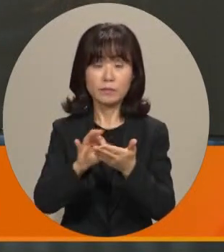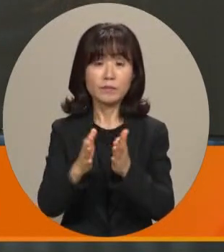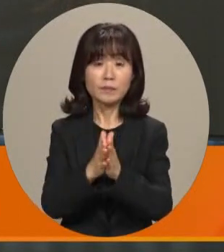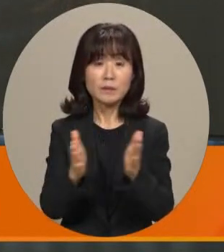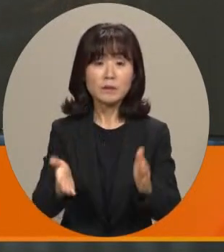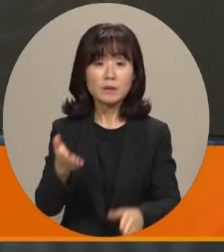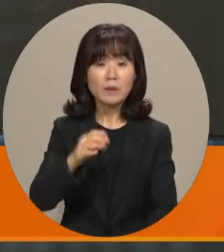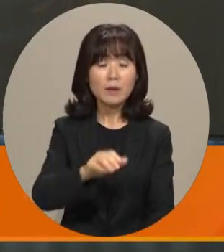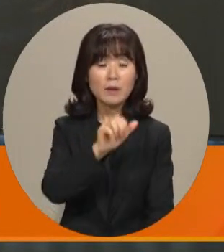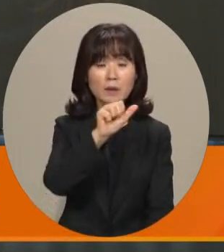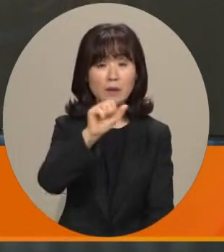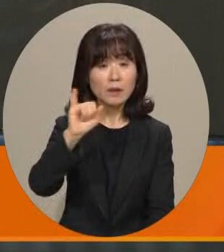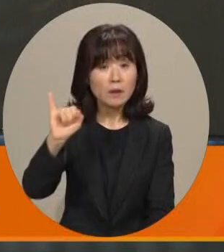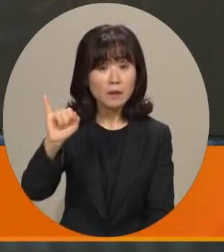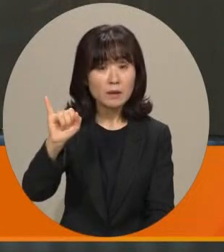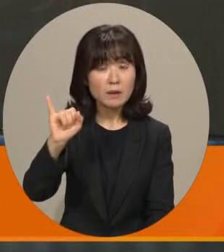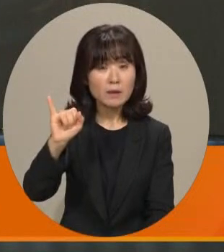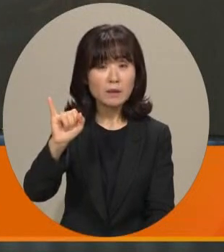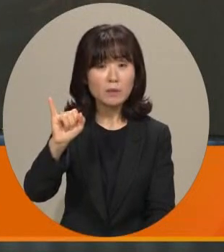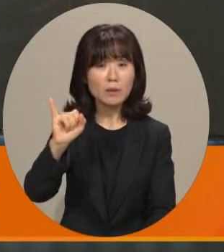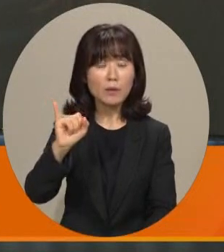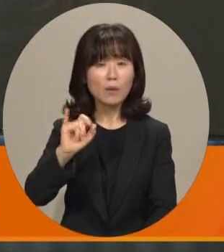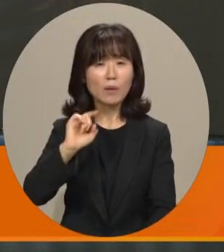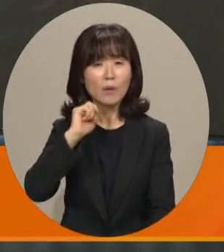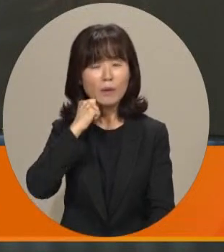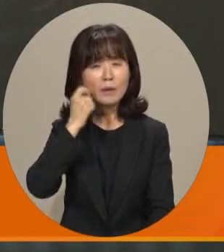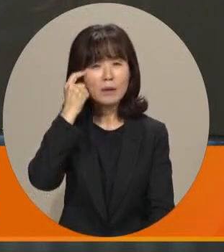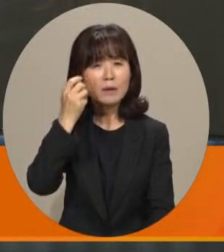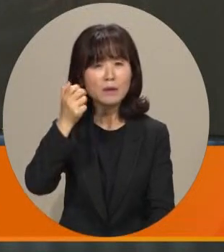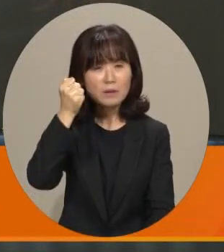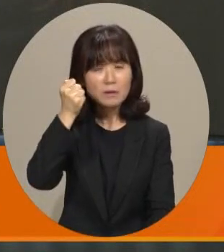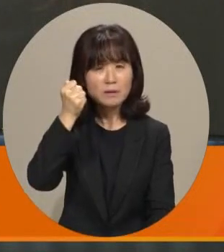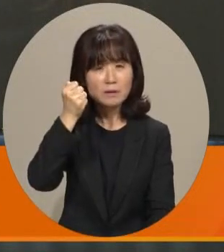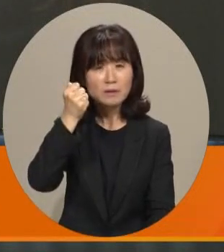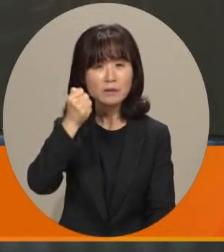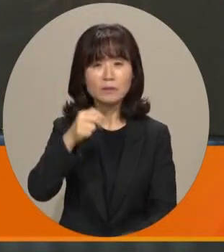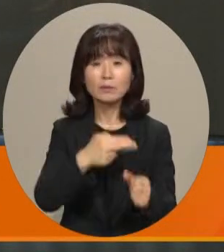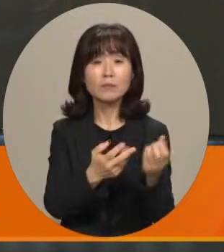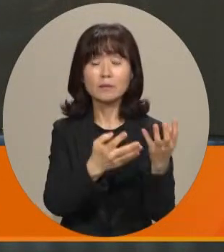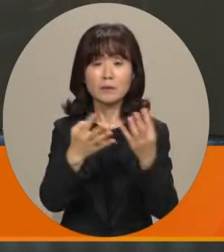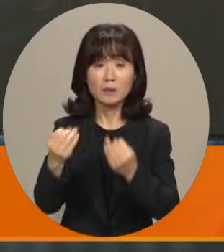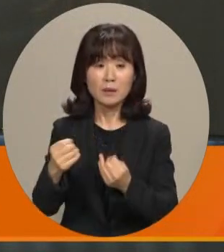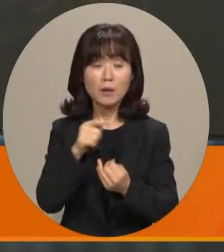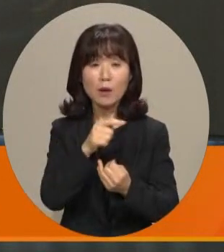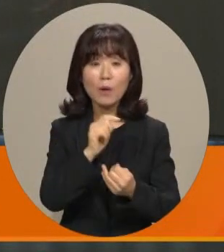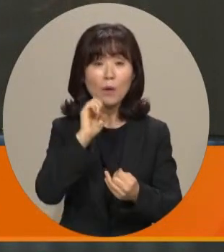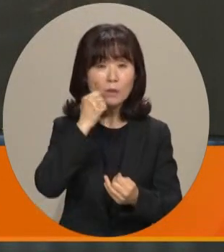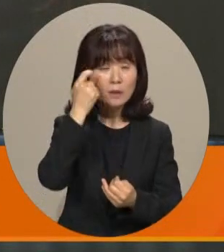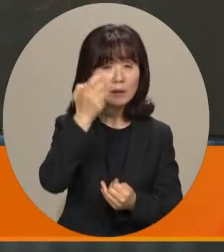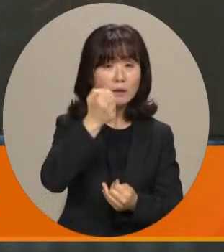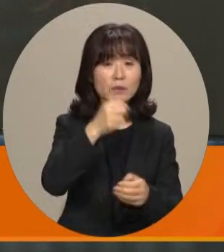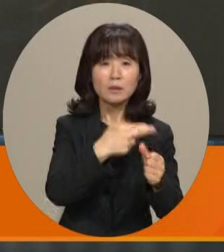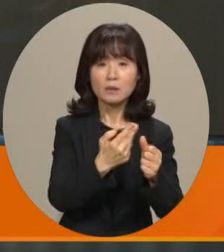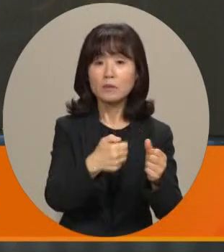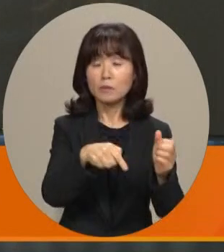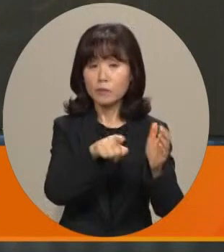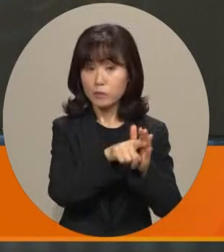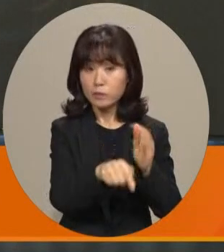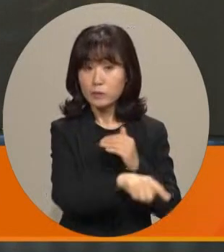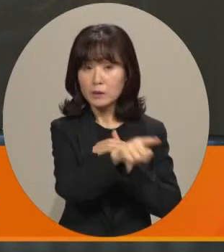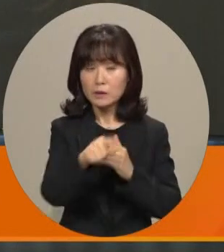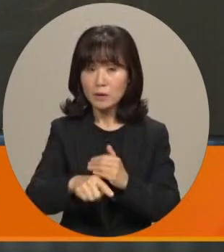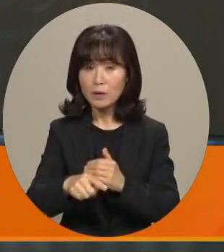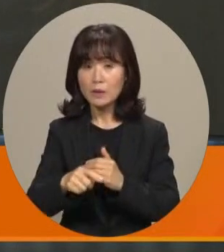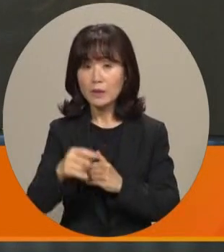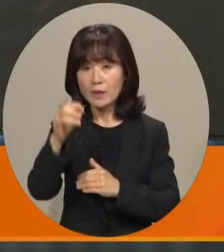AI 하면 어려운 기술로만 느끼는 교사들이 많죠 이런 동료 교사들을 위해서 인공지능 기술을